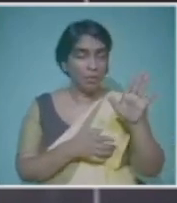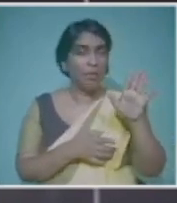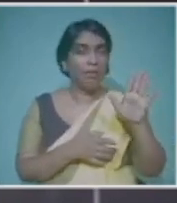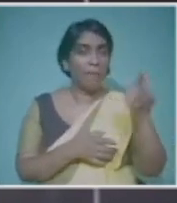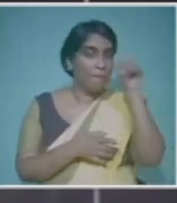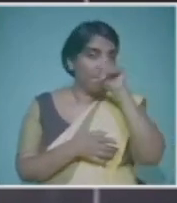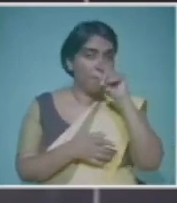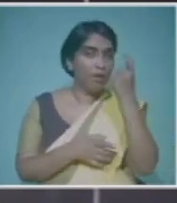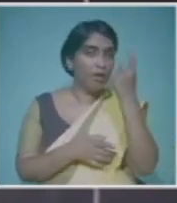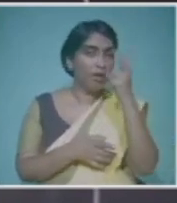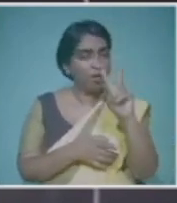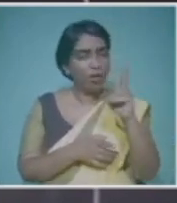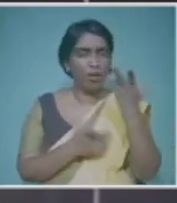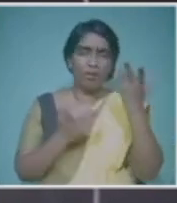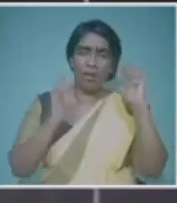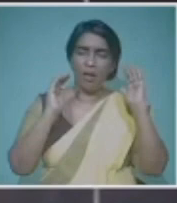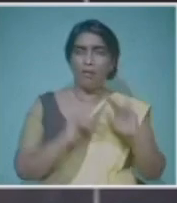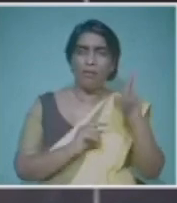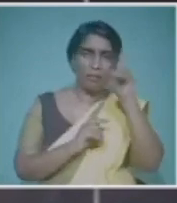මාස 12කට අවම